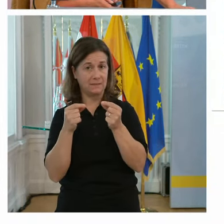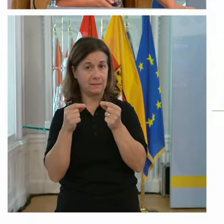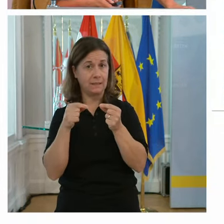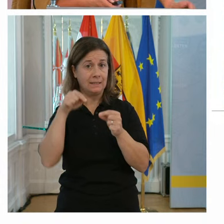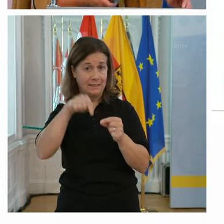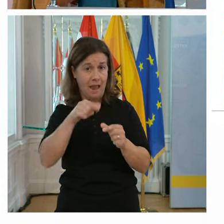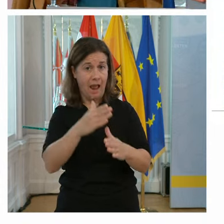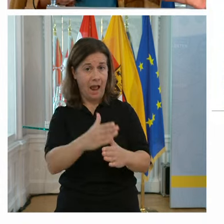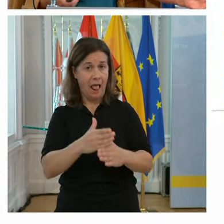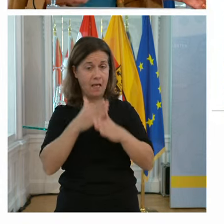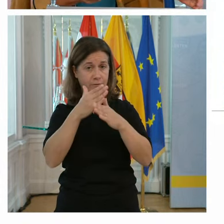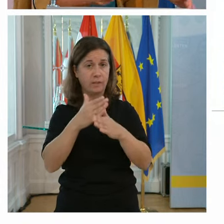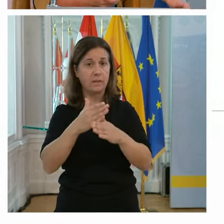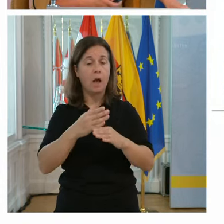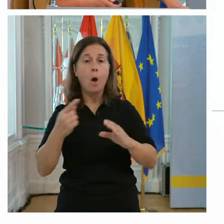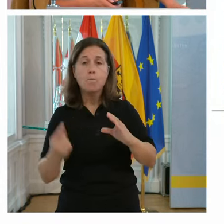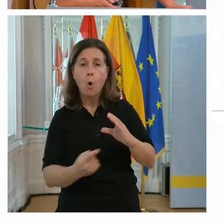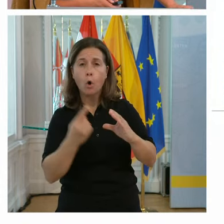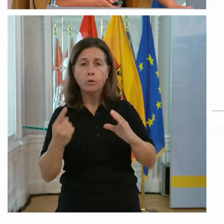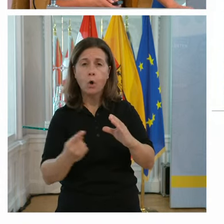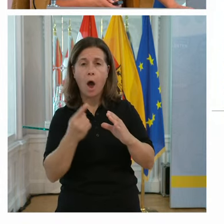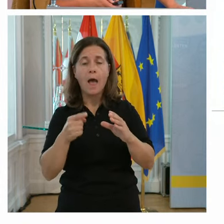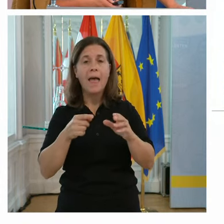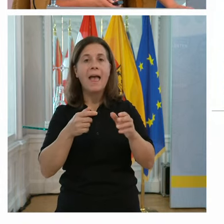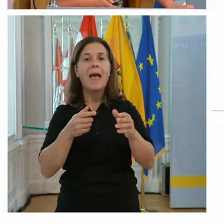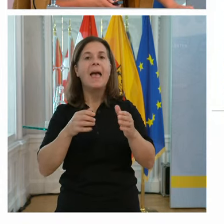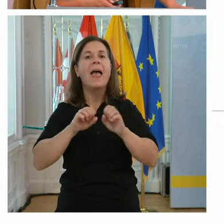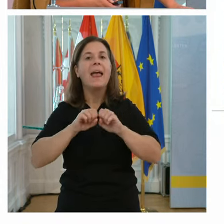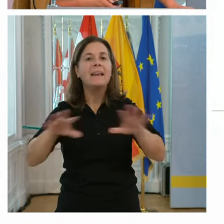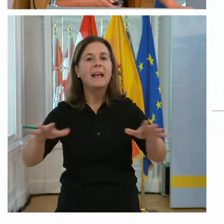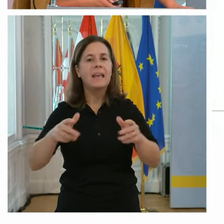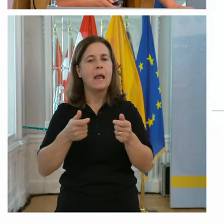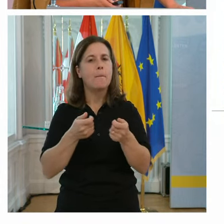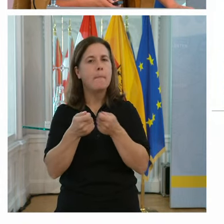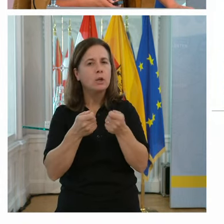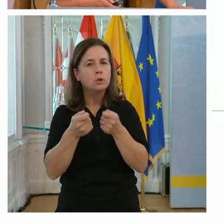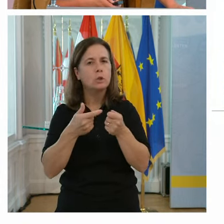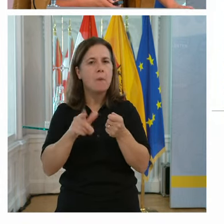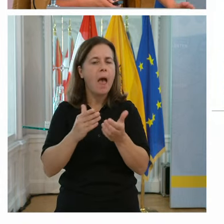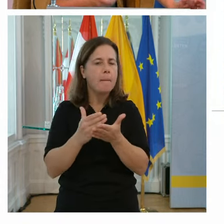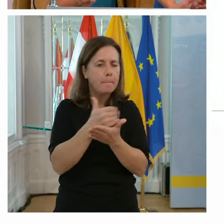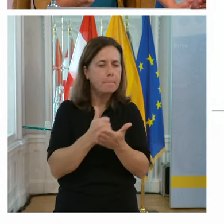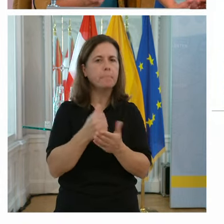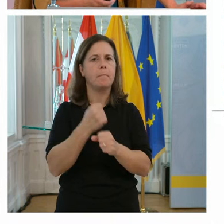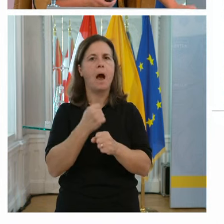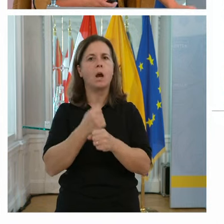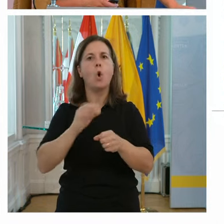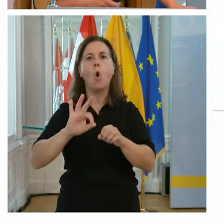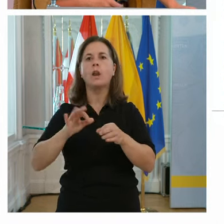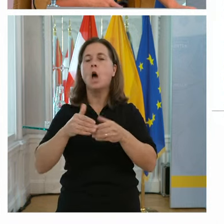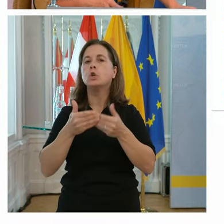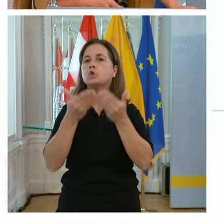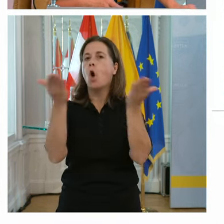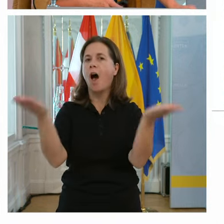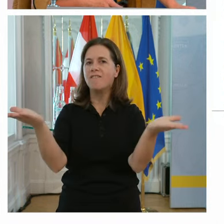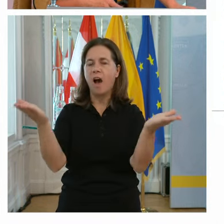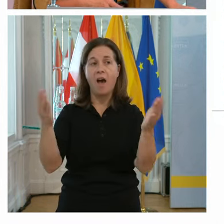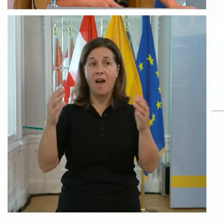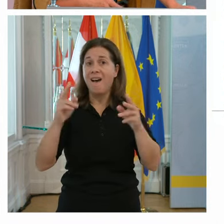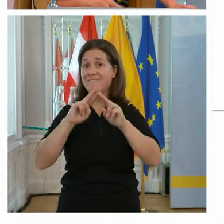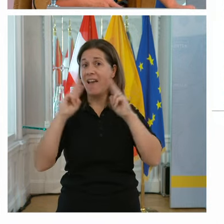die helfen, im Motor das Energiemanagement effizienter zu machen. Oder in den Serverfarmen